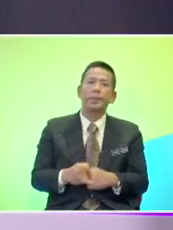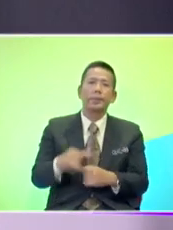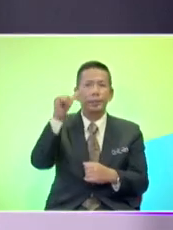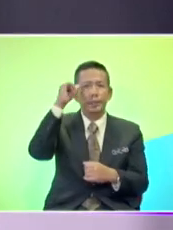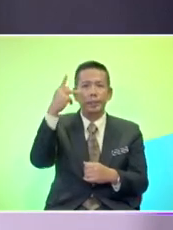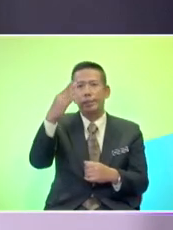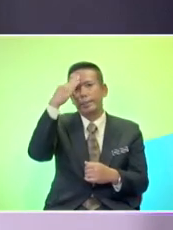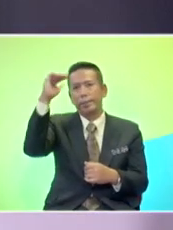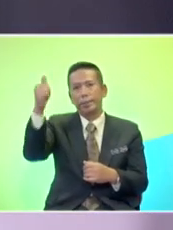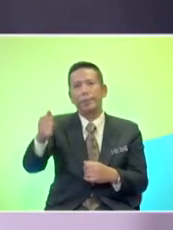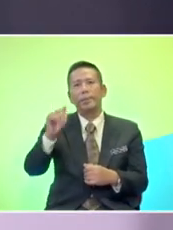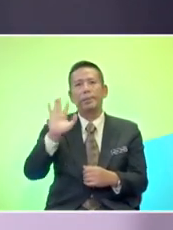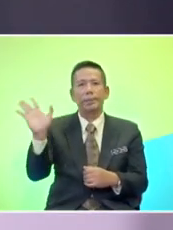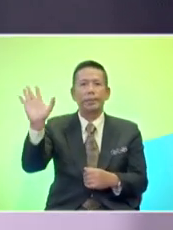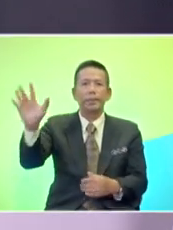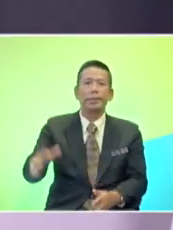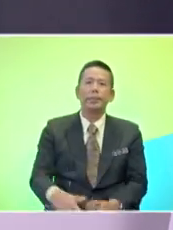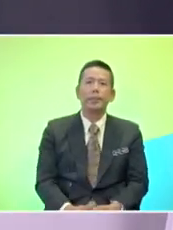Assalamualaikum bye